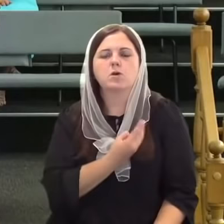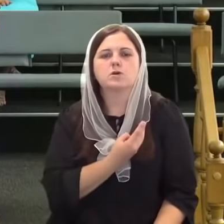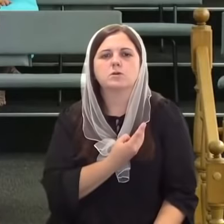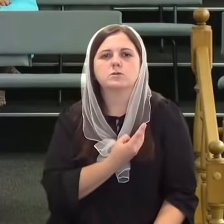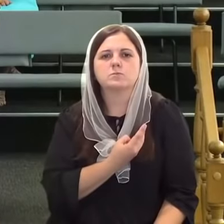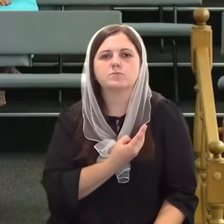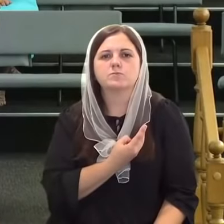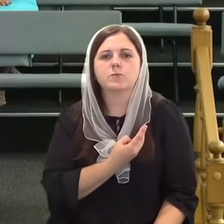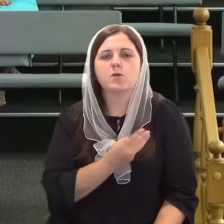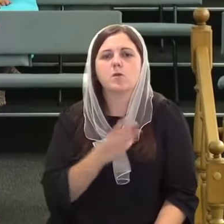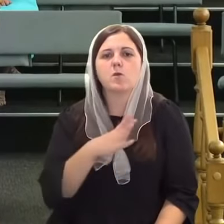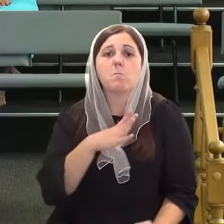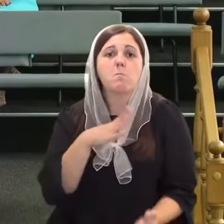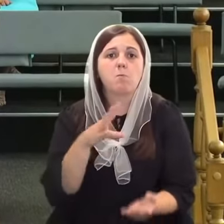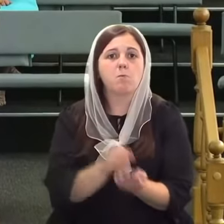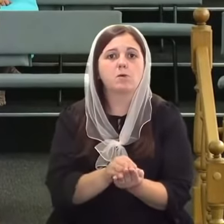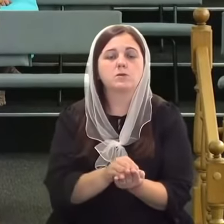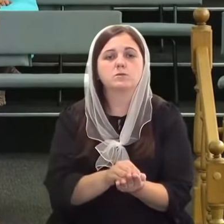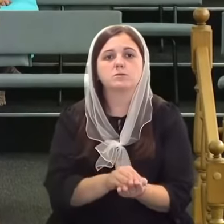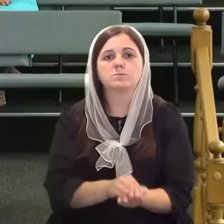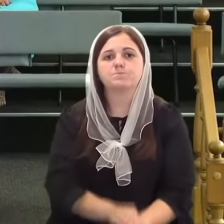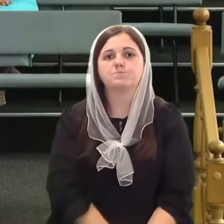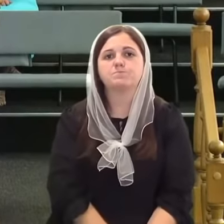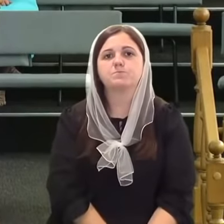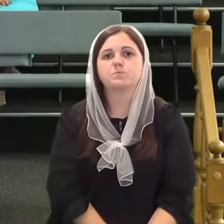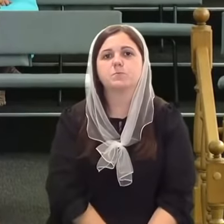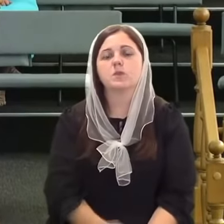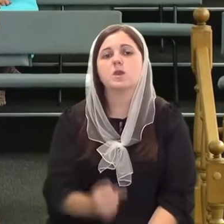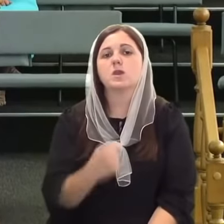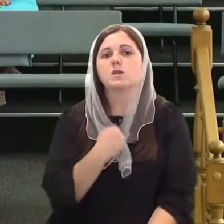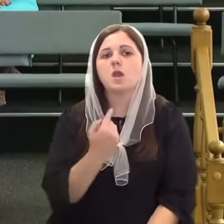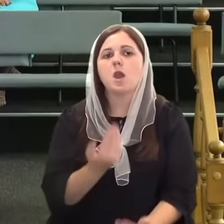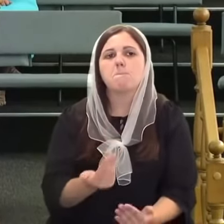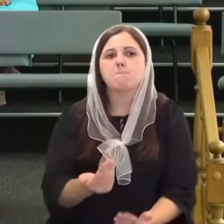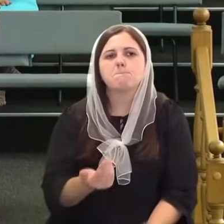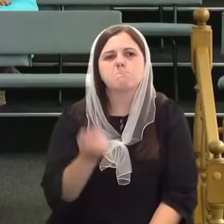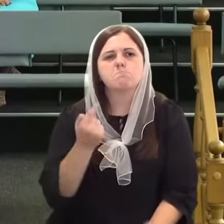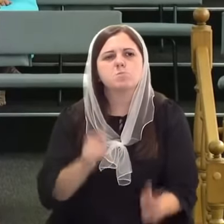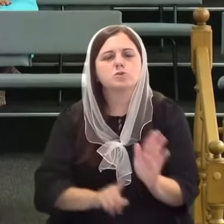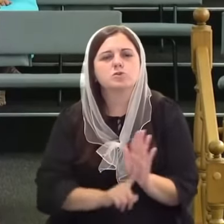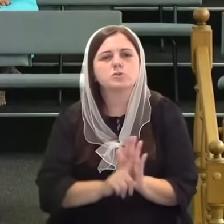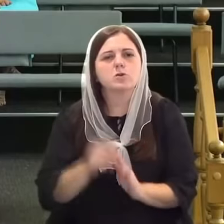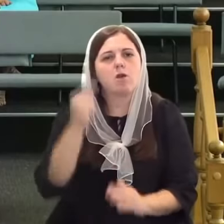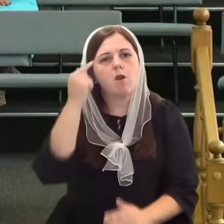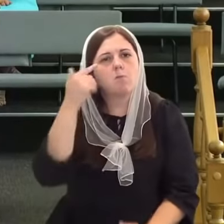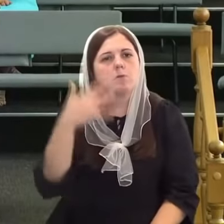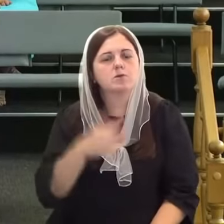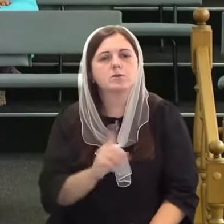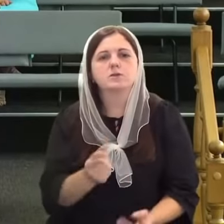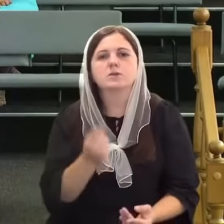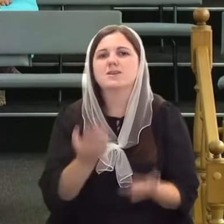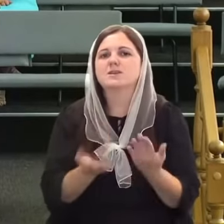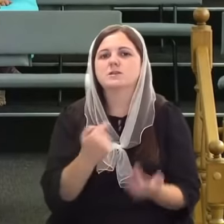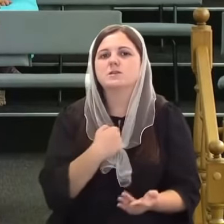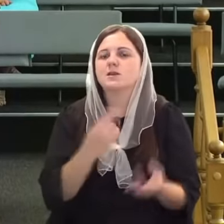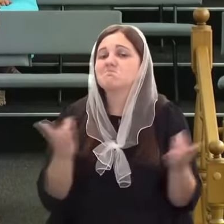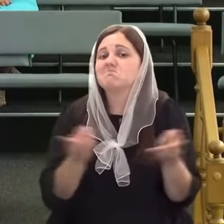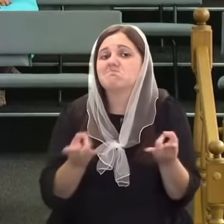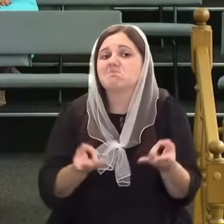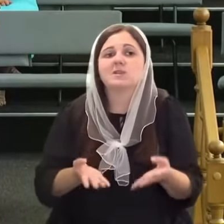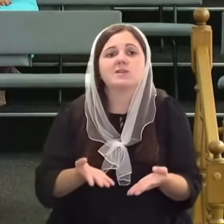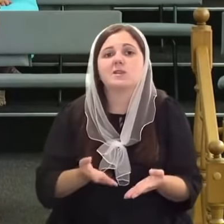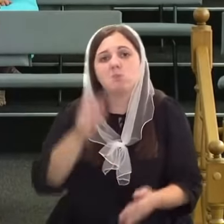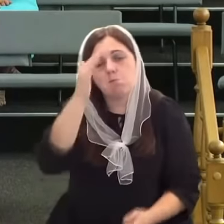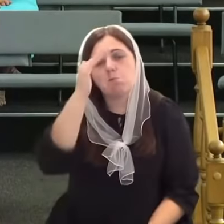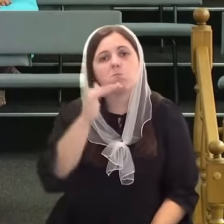покончить жизнь самоубийством. Я начинаю понимать, что если я не нужен родителям,